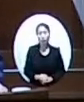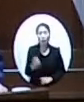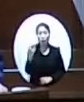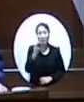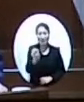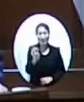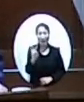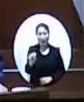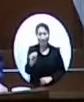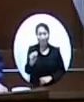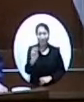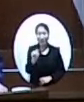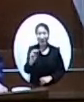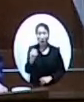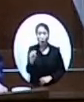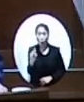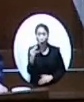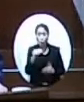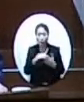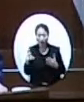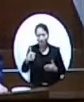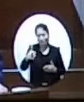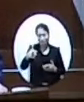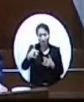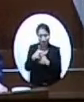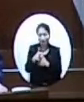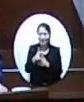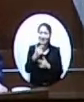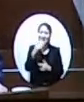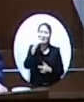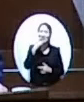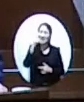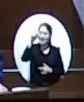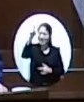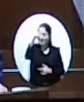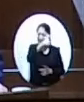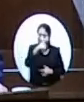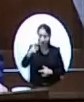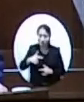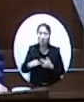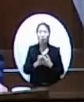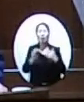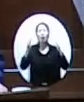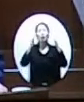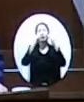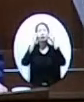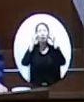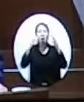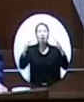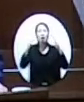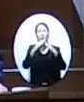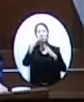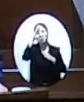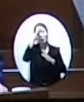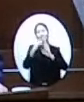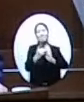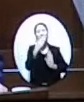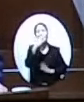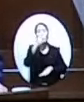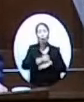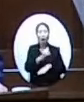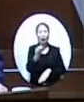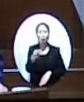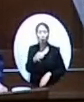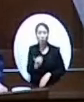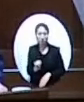EM 발효액을 분무기에 담아 백지 곳곳에 뿌려주면 새집 증후군을 예방할 수 있어 아토피와